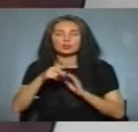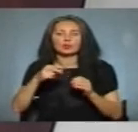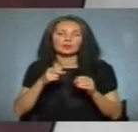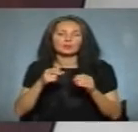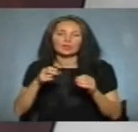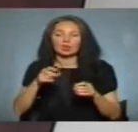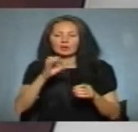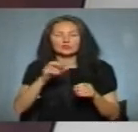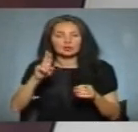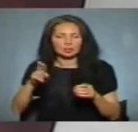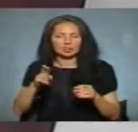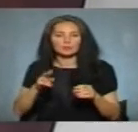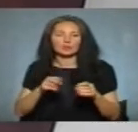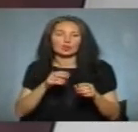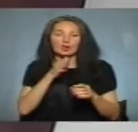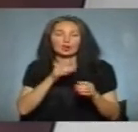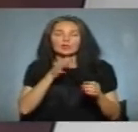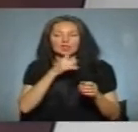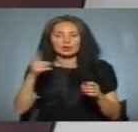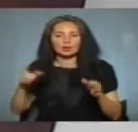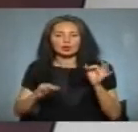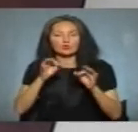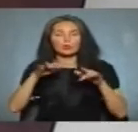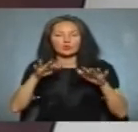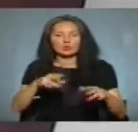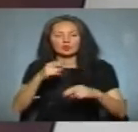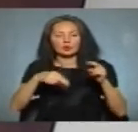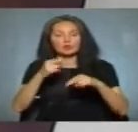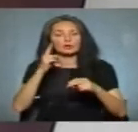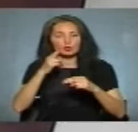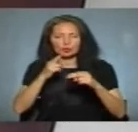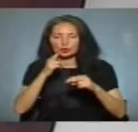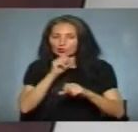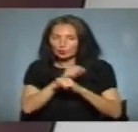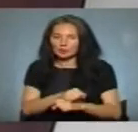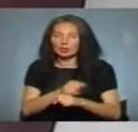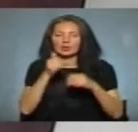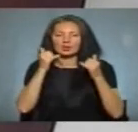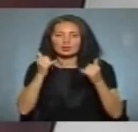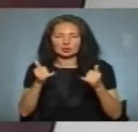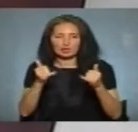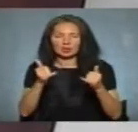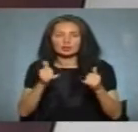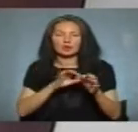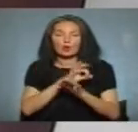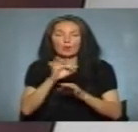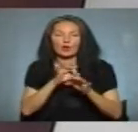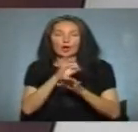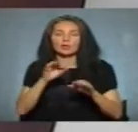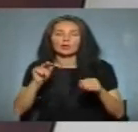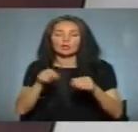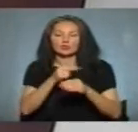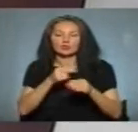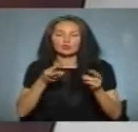час судового процесу будівництво призупинили. Зараз, за словами директора «Тернопільміськтеплокомуненерго» Андрія Чумака, проєкт реконструкції